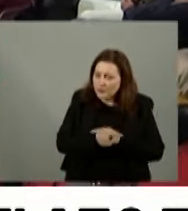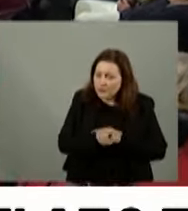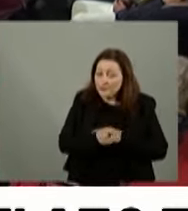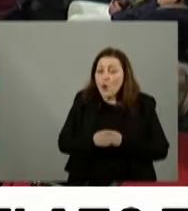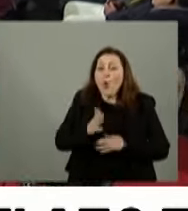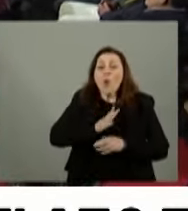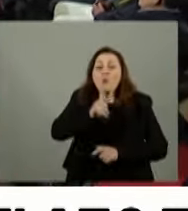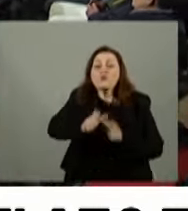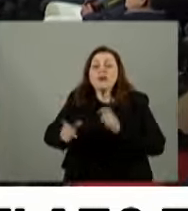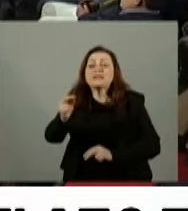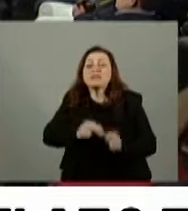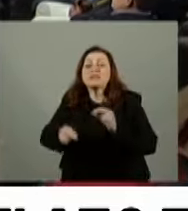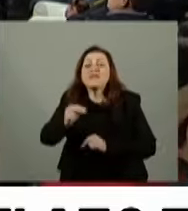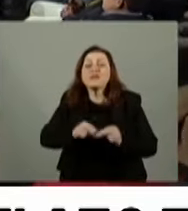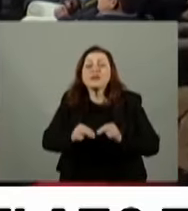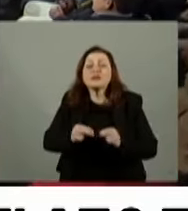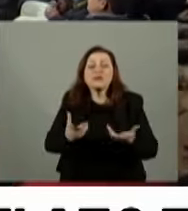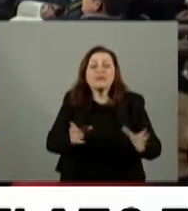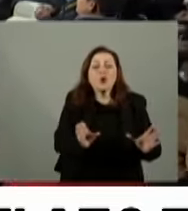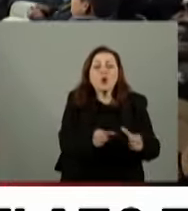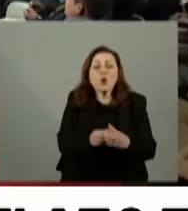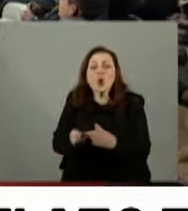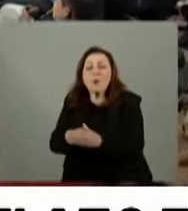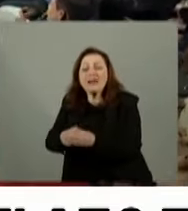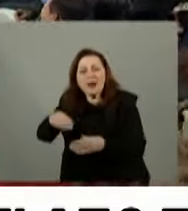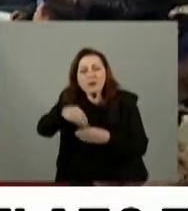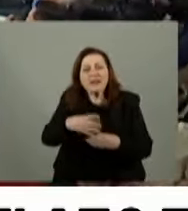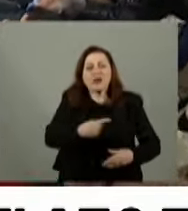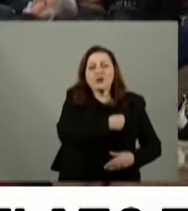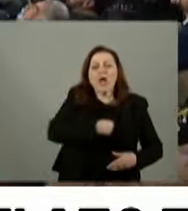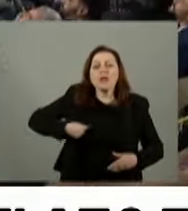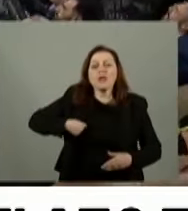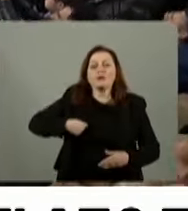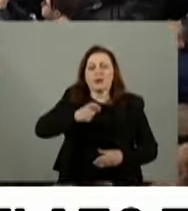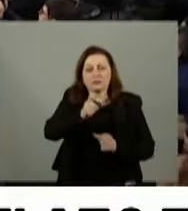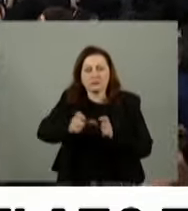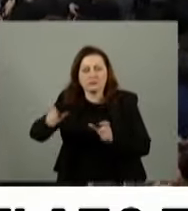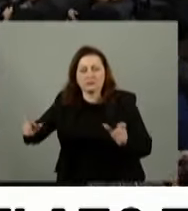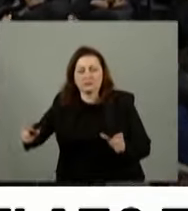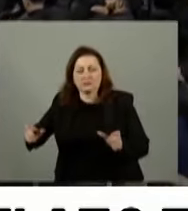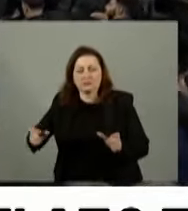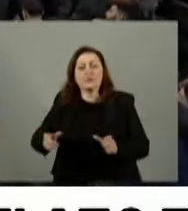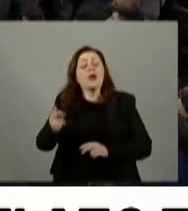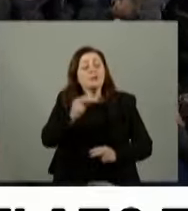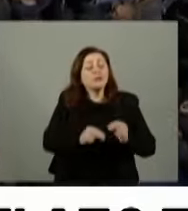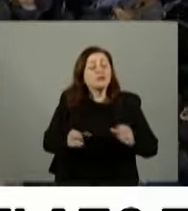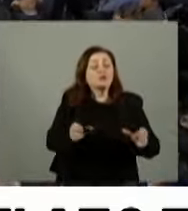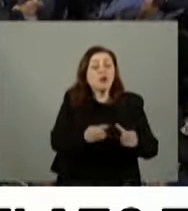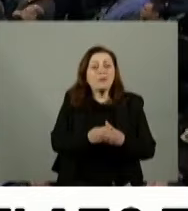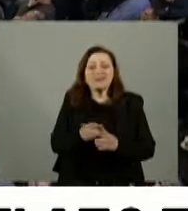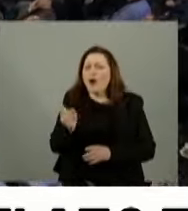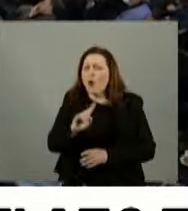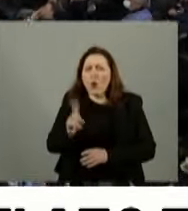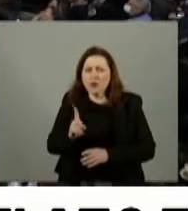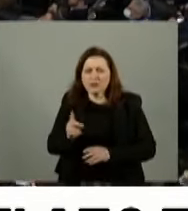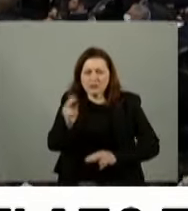στο Facebook. Προφανώς είναι η απαρχή μιας συνολικής πολιτικής κίνησης, η οποία καταλήγει στην υποστήριξη μιας υποψηφιότητας κοινής,